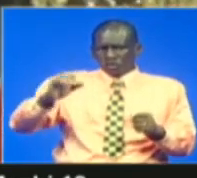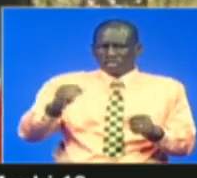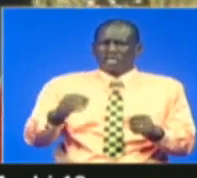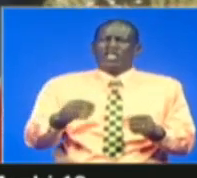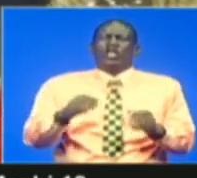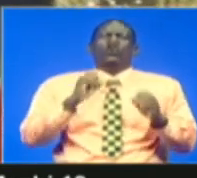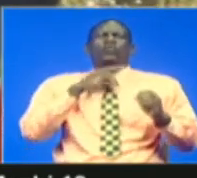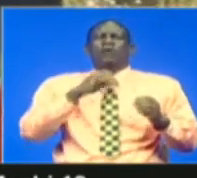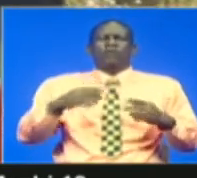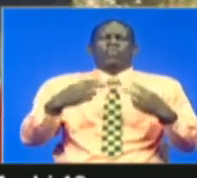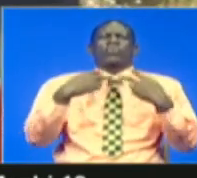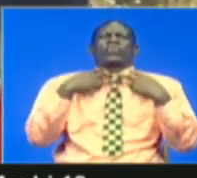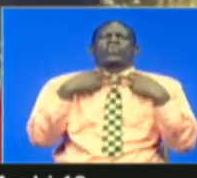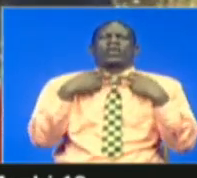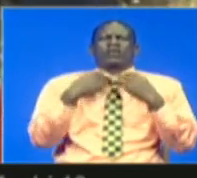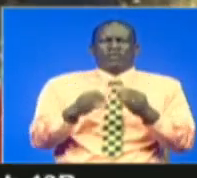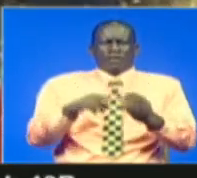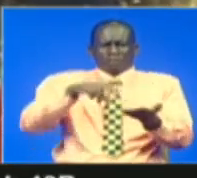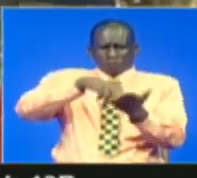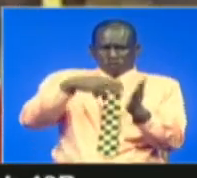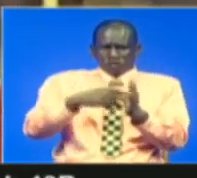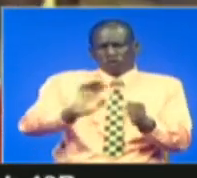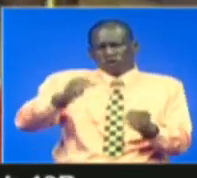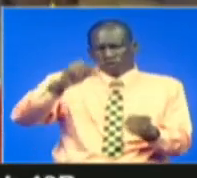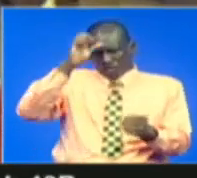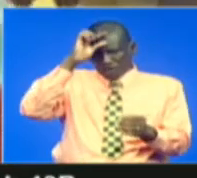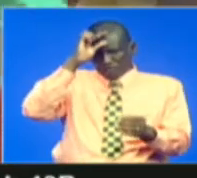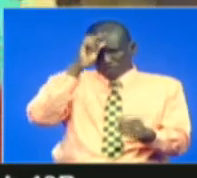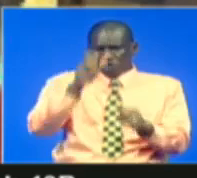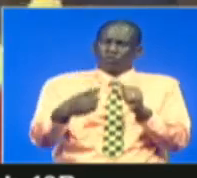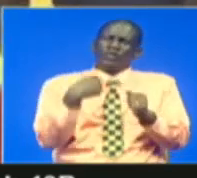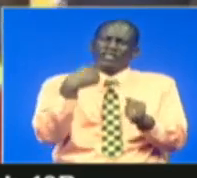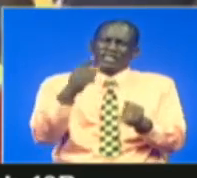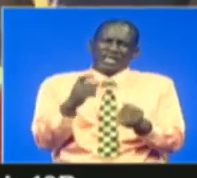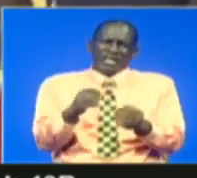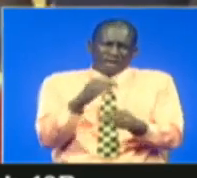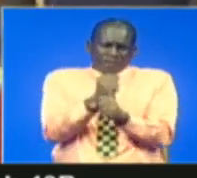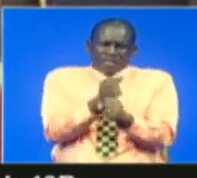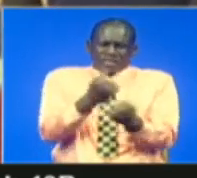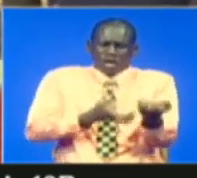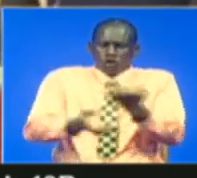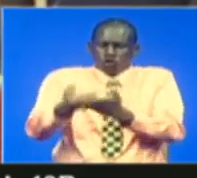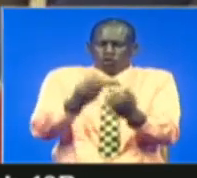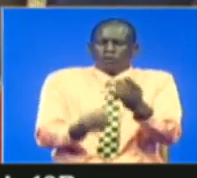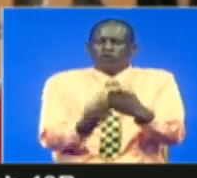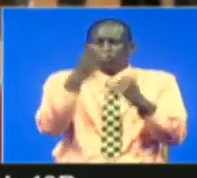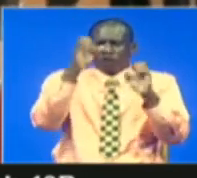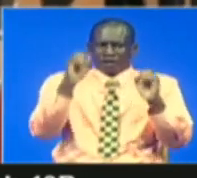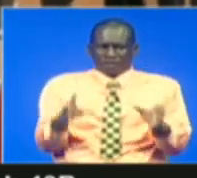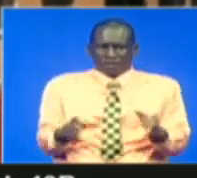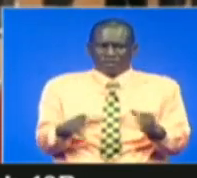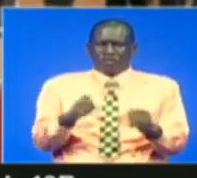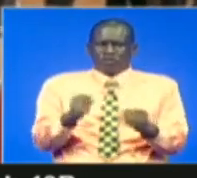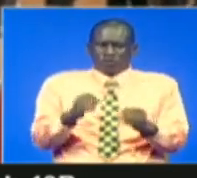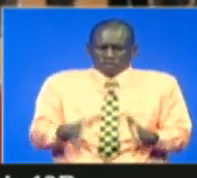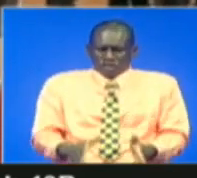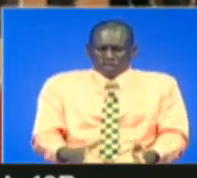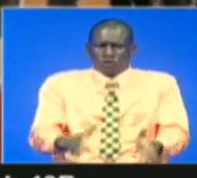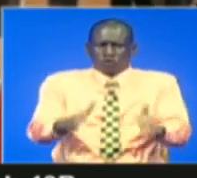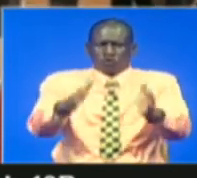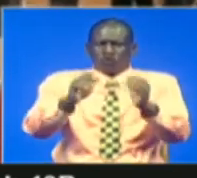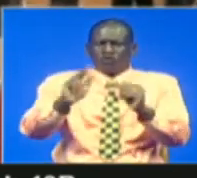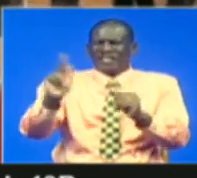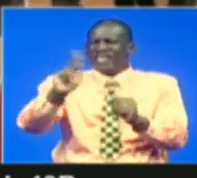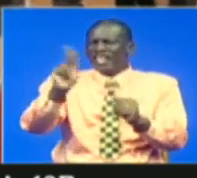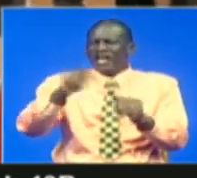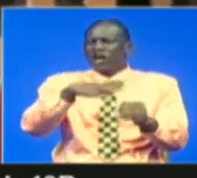kwa miradi ya serikali ya kaunti ambayo wanasema inawarudisha nyuma kiuchumi. Baadhi ya miradi hiyo ni barabara ya Kutuski ya Nyaga